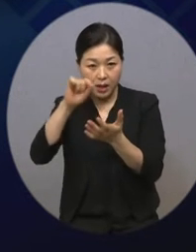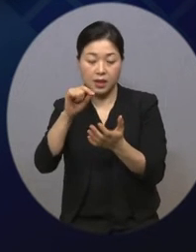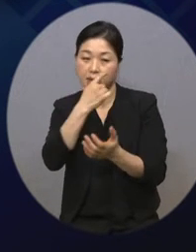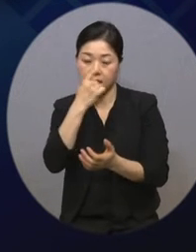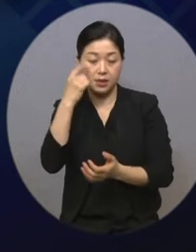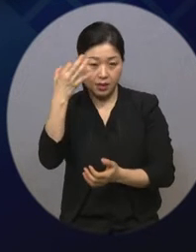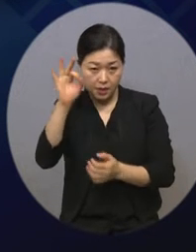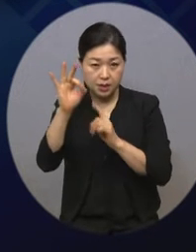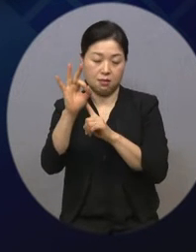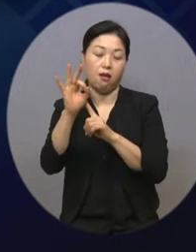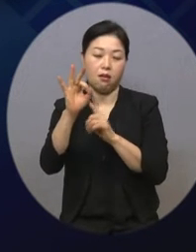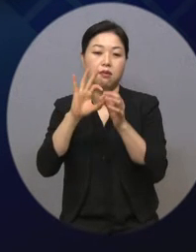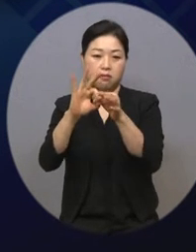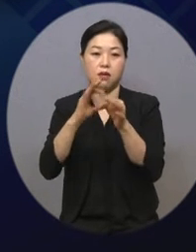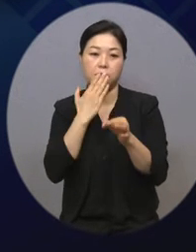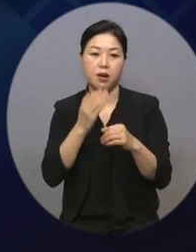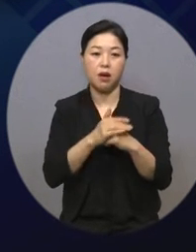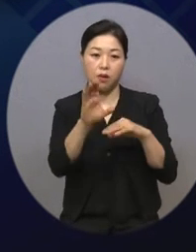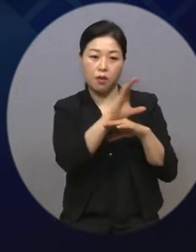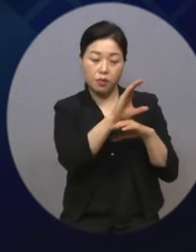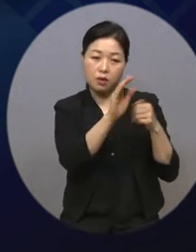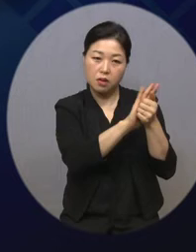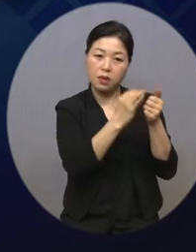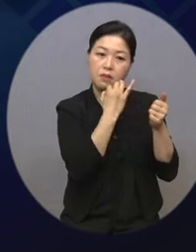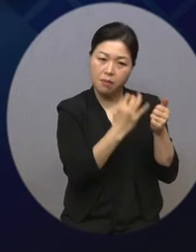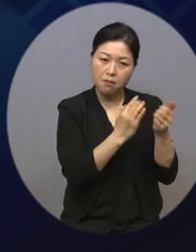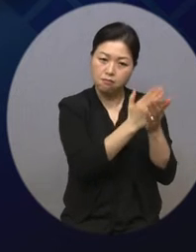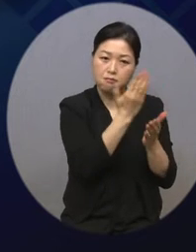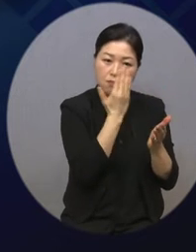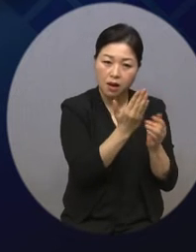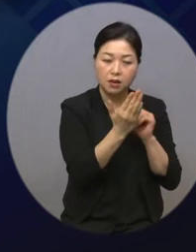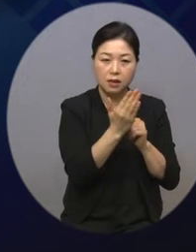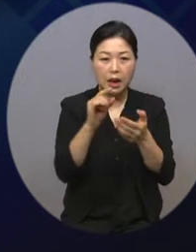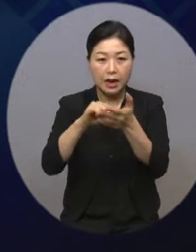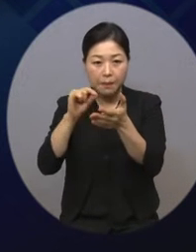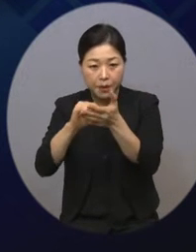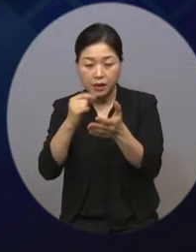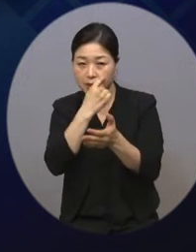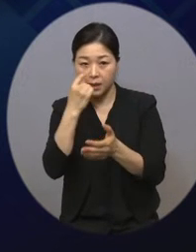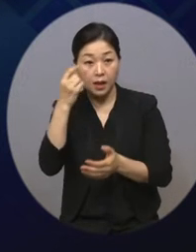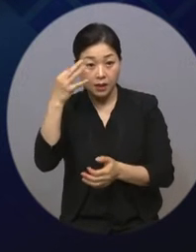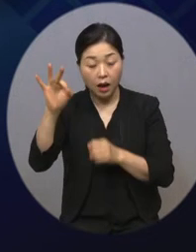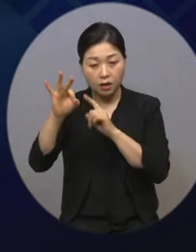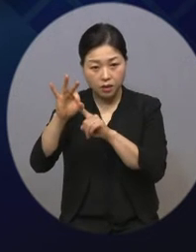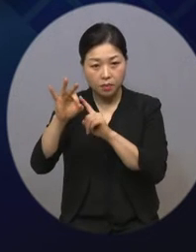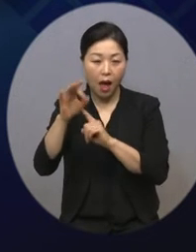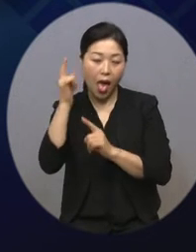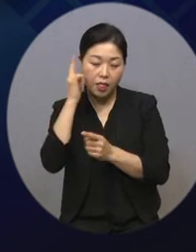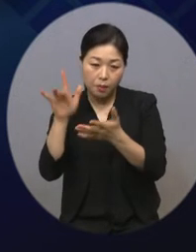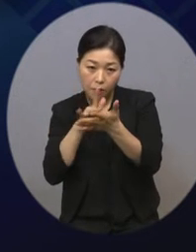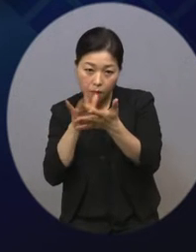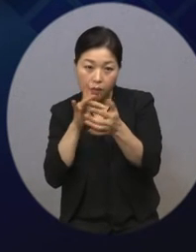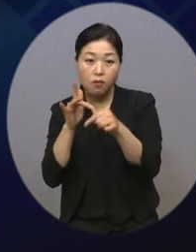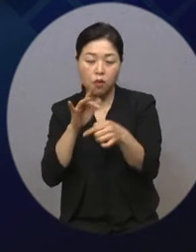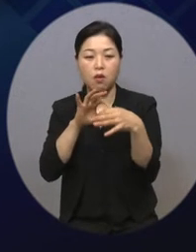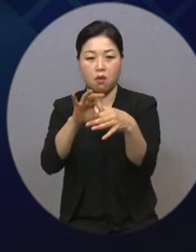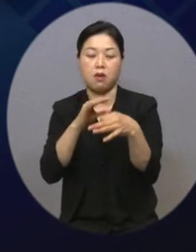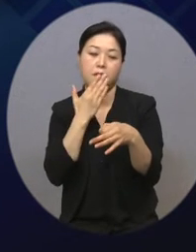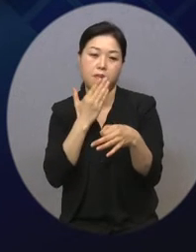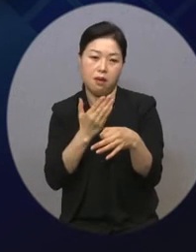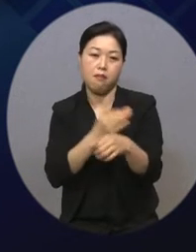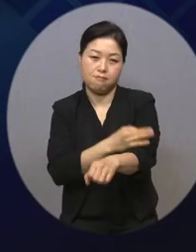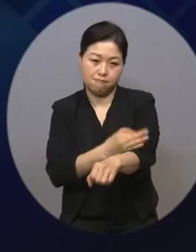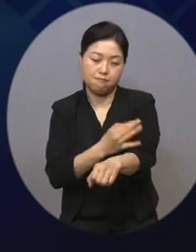또한 pc 서비스인 홈텍스 에서만 쓸 수 있었던 간편 인증을 손 택스 에서도 사용할 수 있어 편리성을